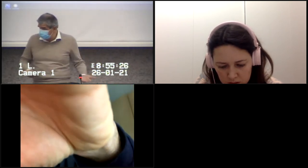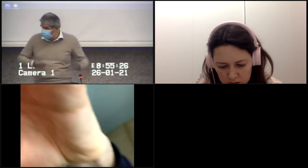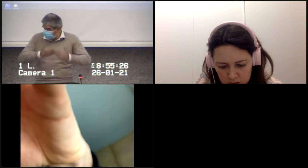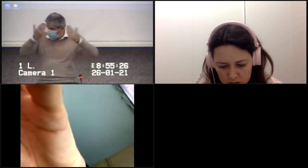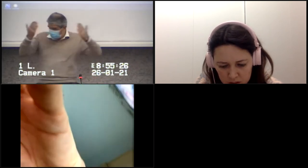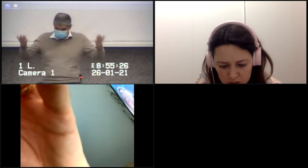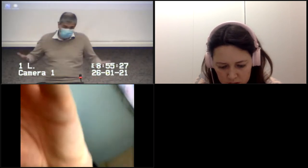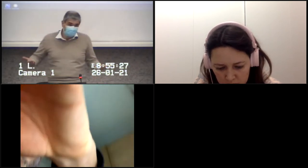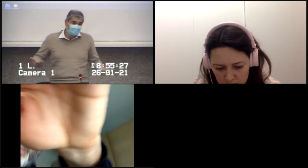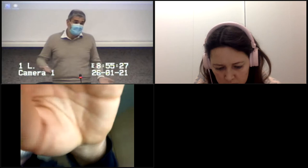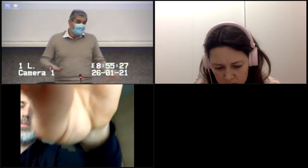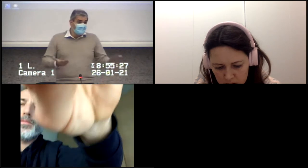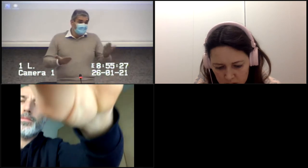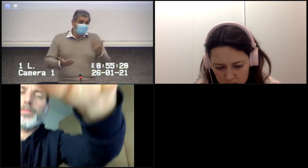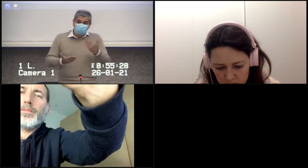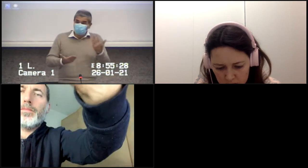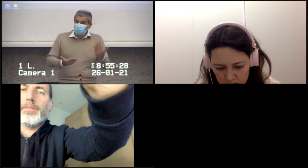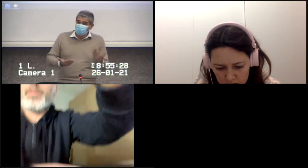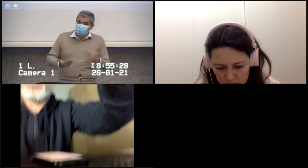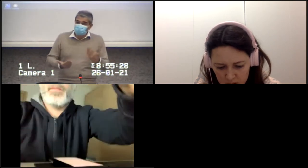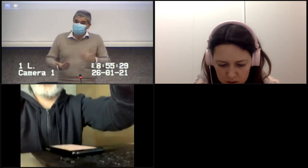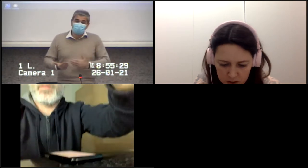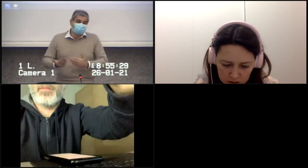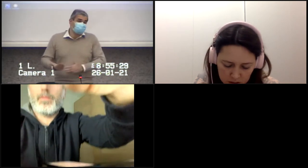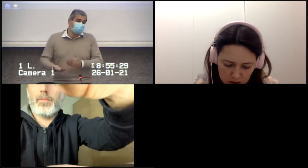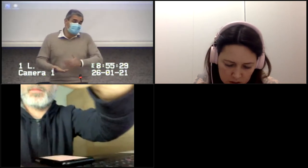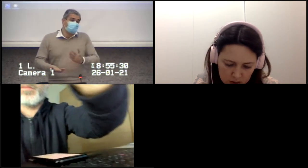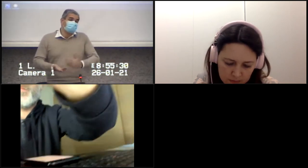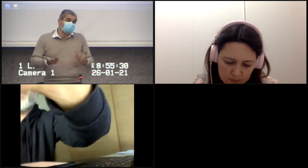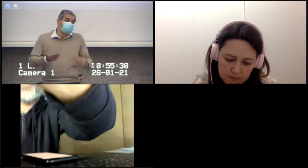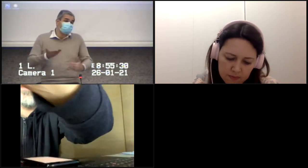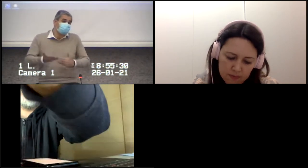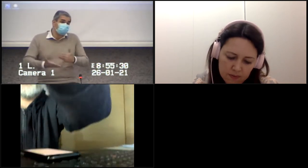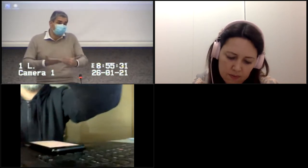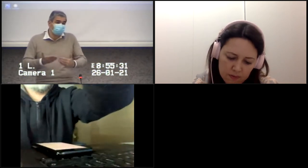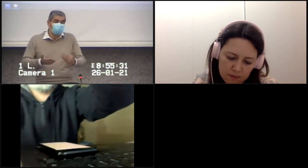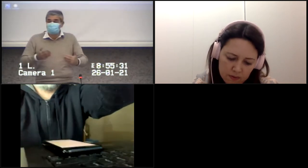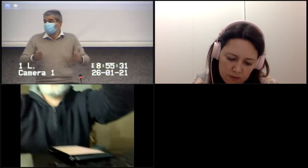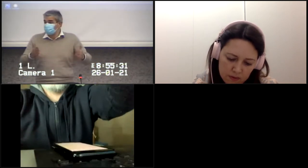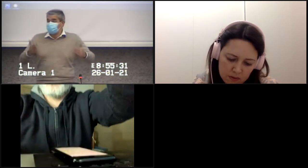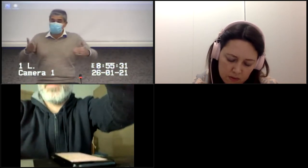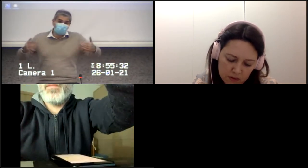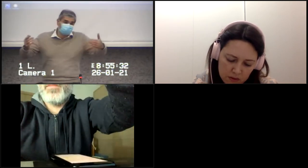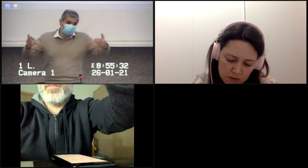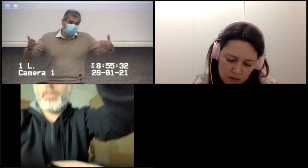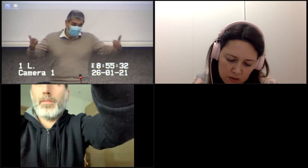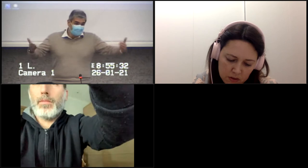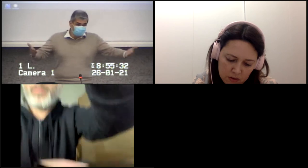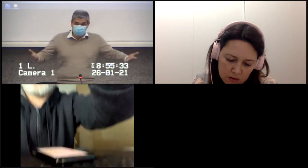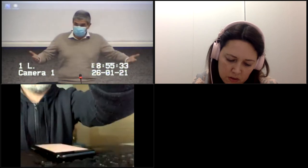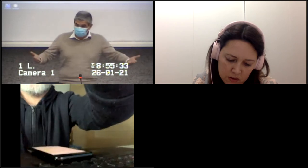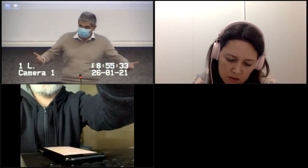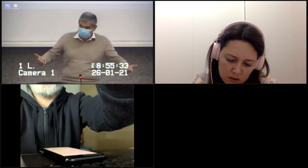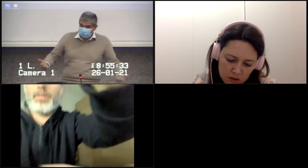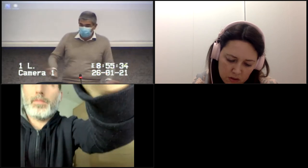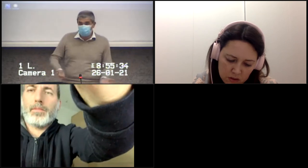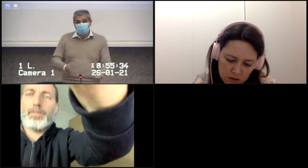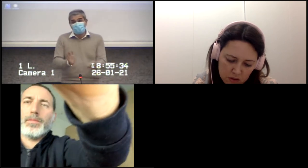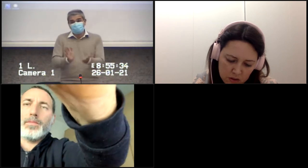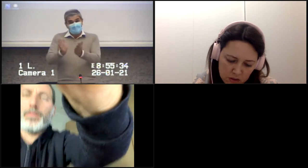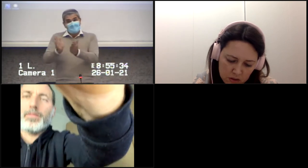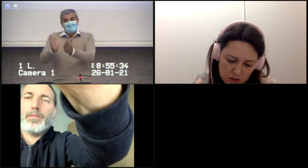metri in generale, noi preferiamo andare in base alle caratteristiche che via via si sono già create sul tessuto